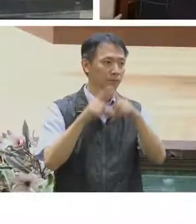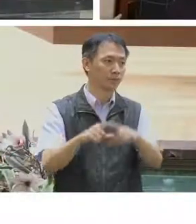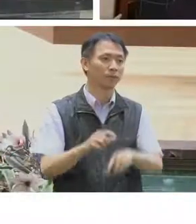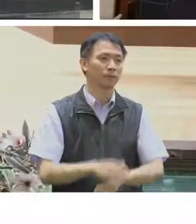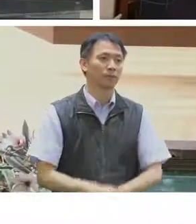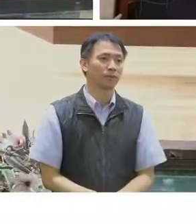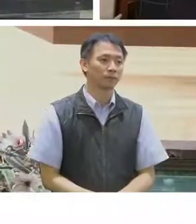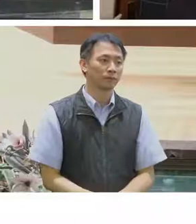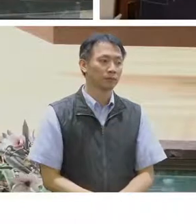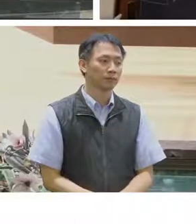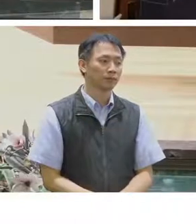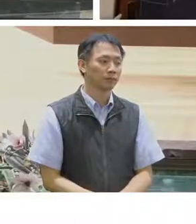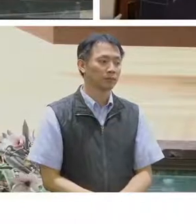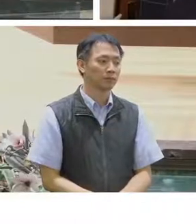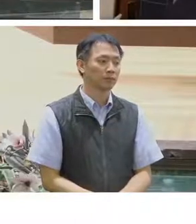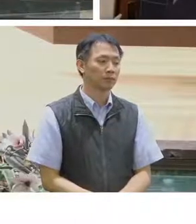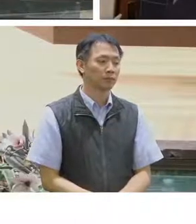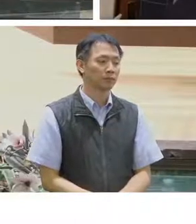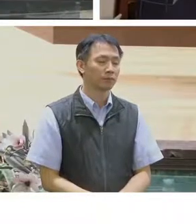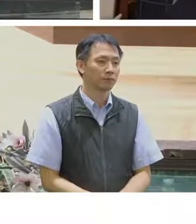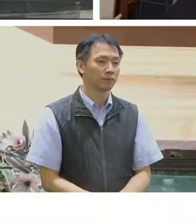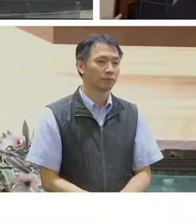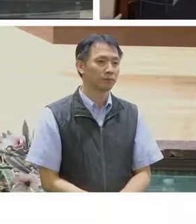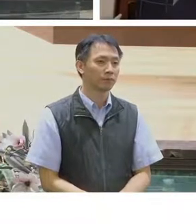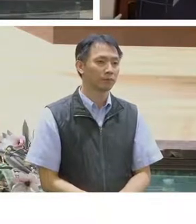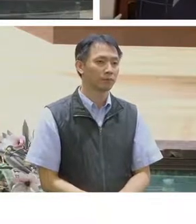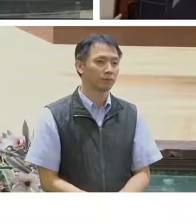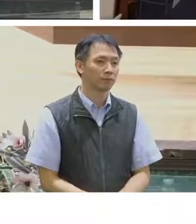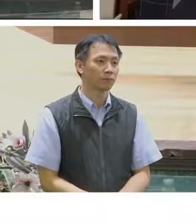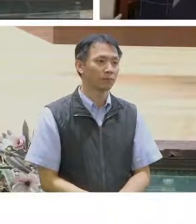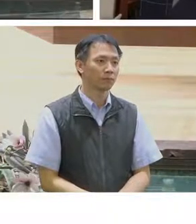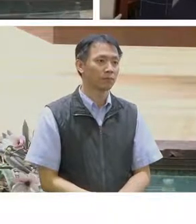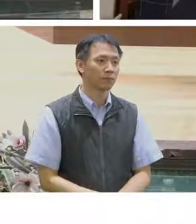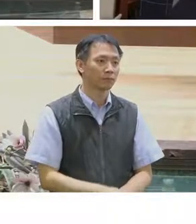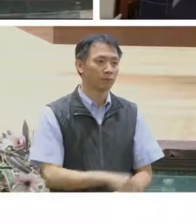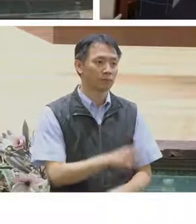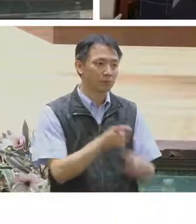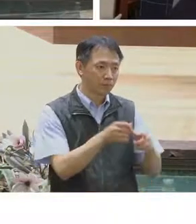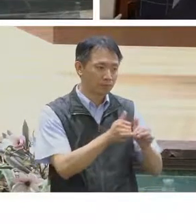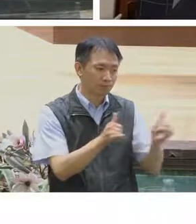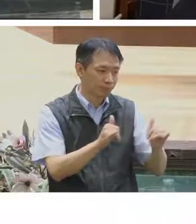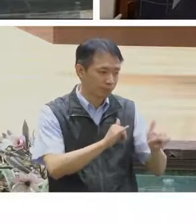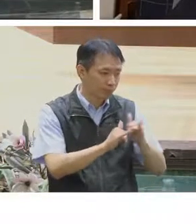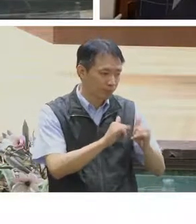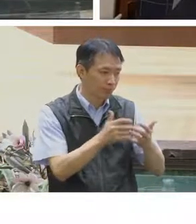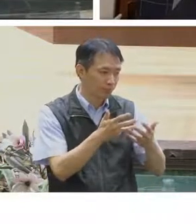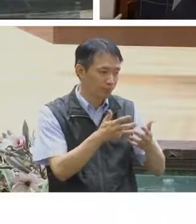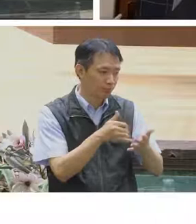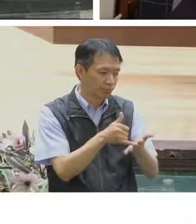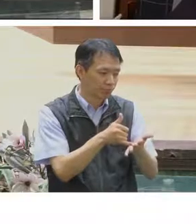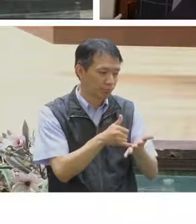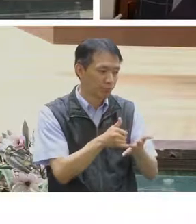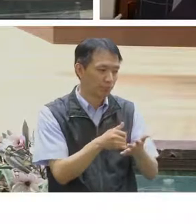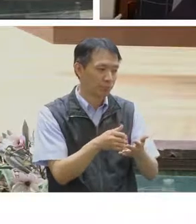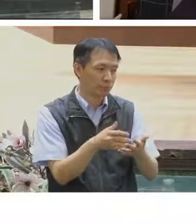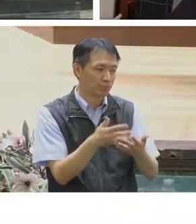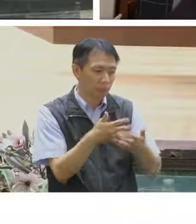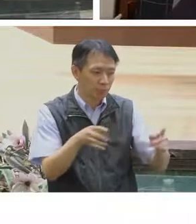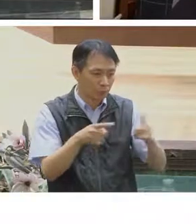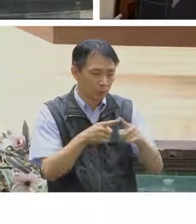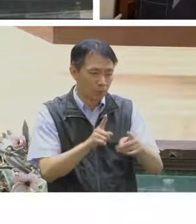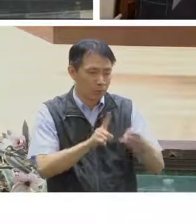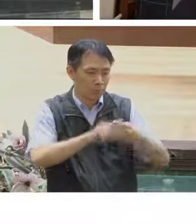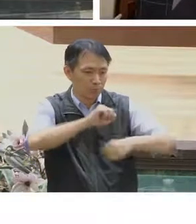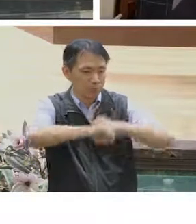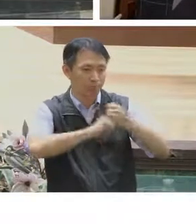题。其实澳门的公民社会很弱，所以就很多的东西都没有人很主动的